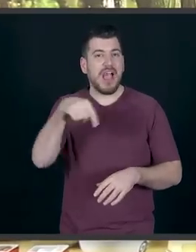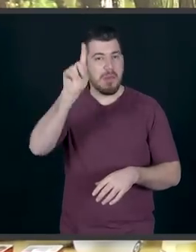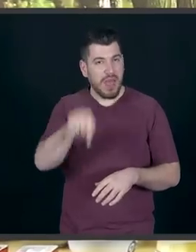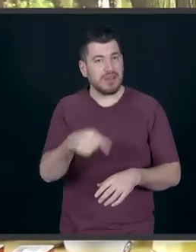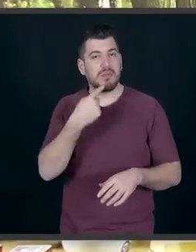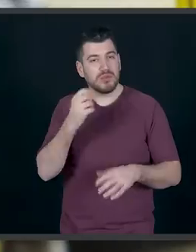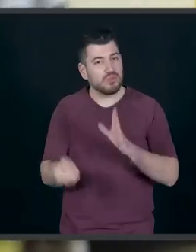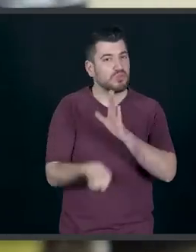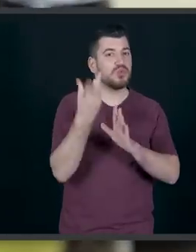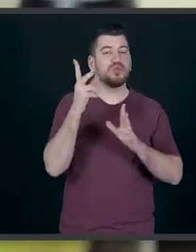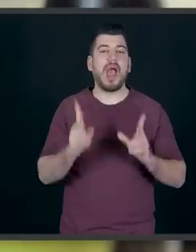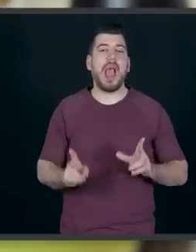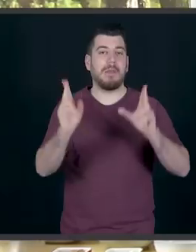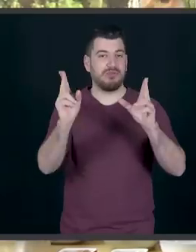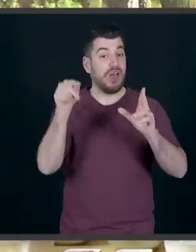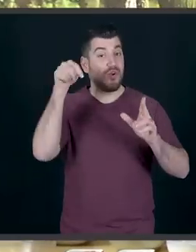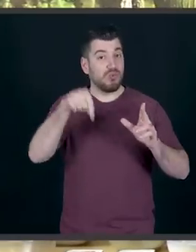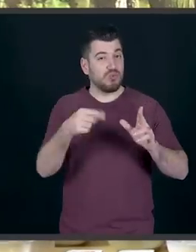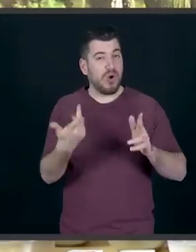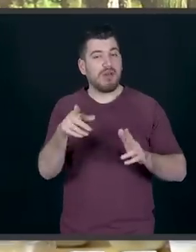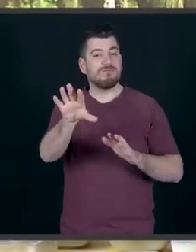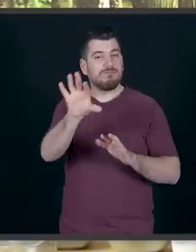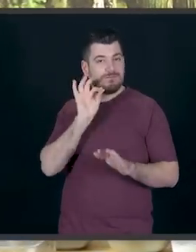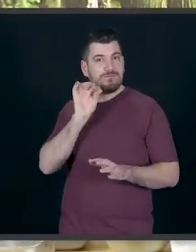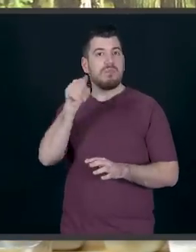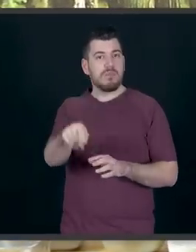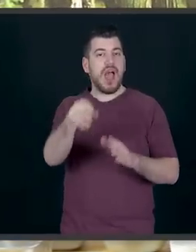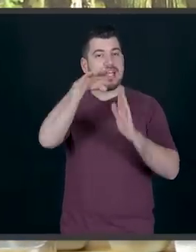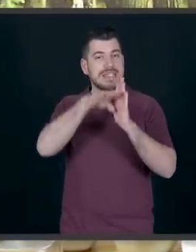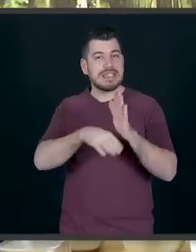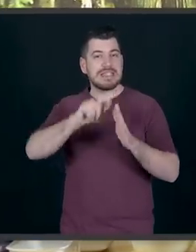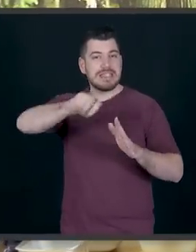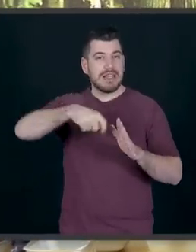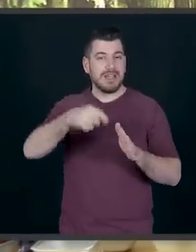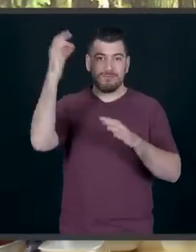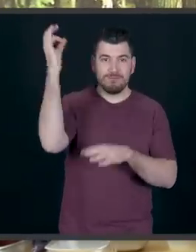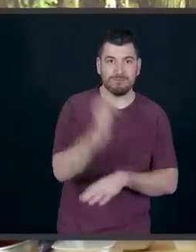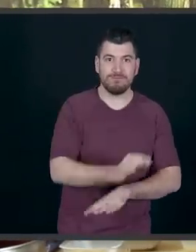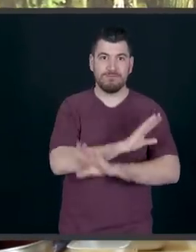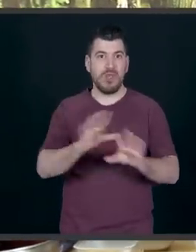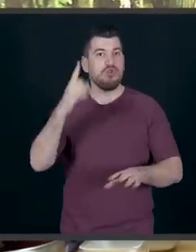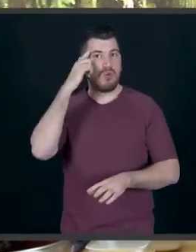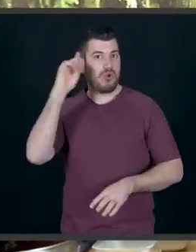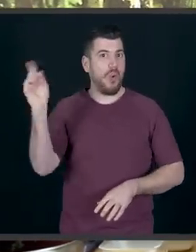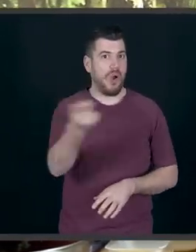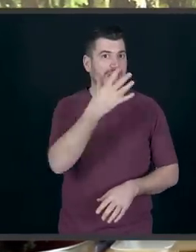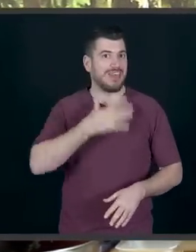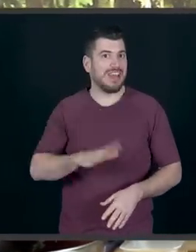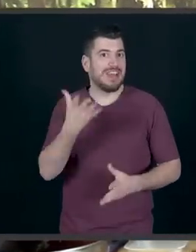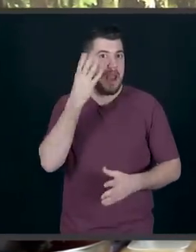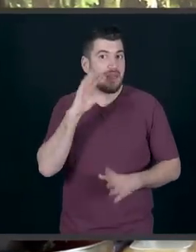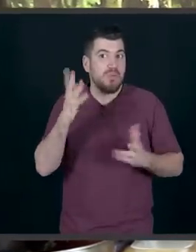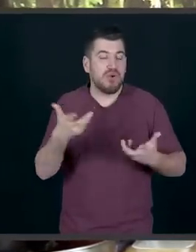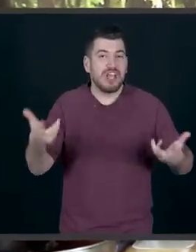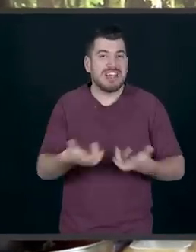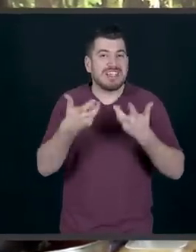επεισόδιο περίπου πάνω κάτω. Για αυτή τη φορά διάλεξα μια πολύ ωραία συνταγή. Νομίζω πως όλοι θέλετε να μάθετε πώς γίνεται μια